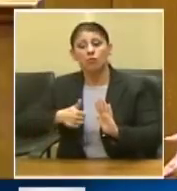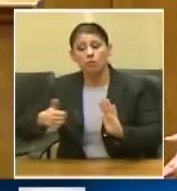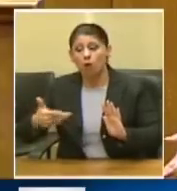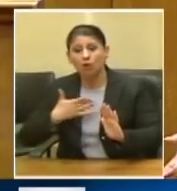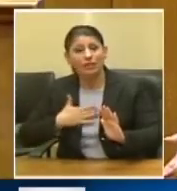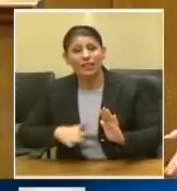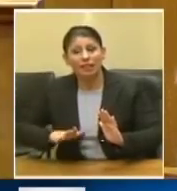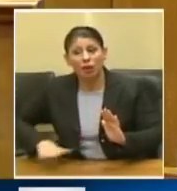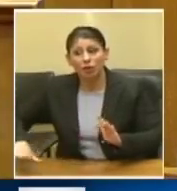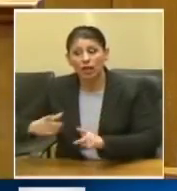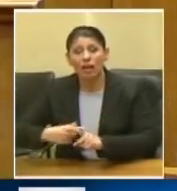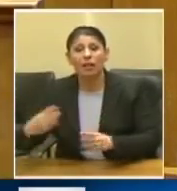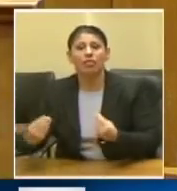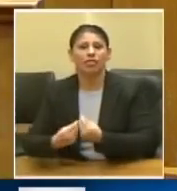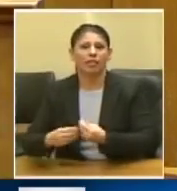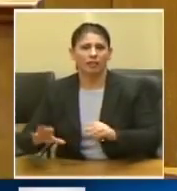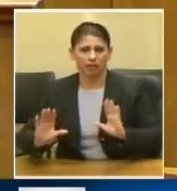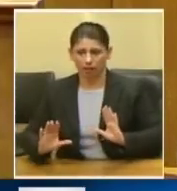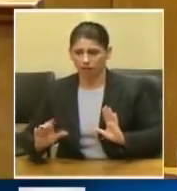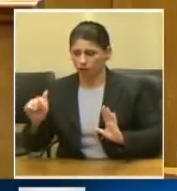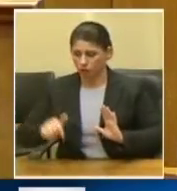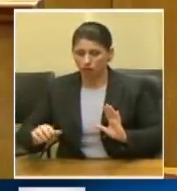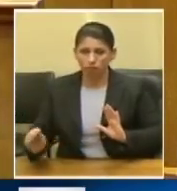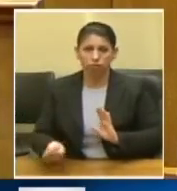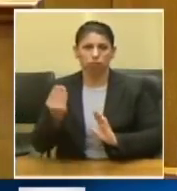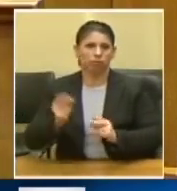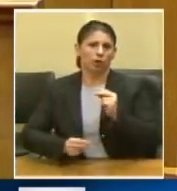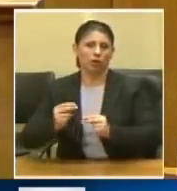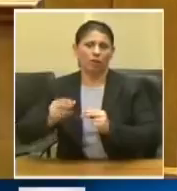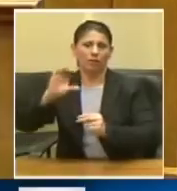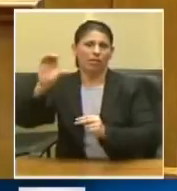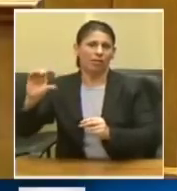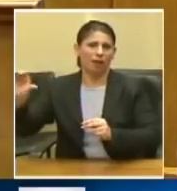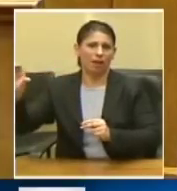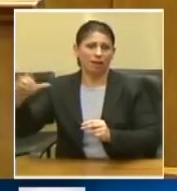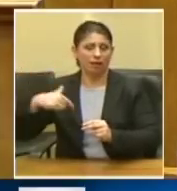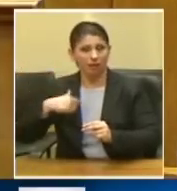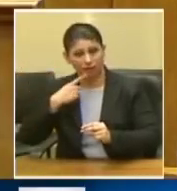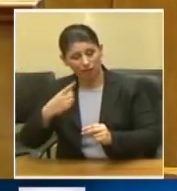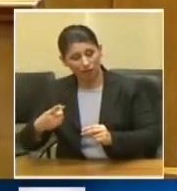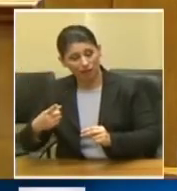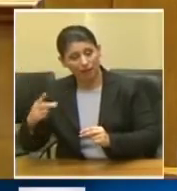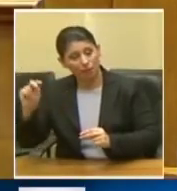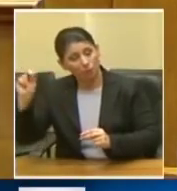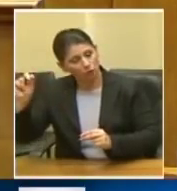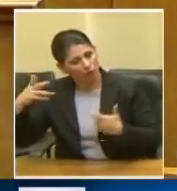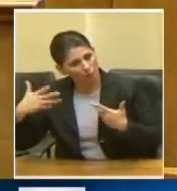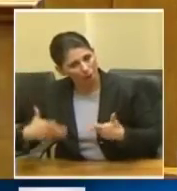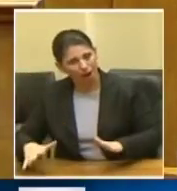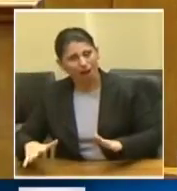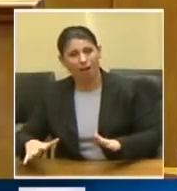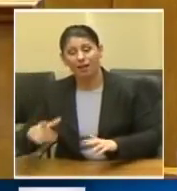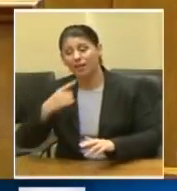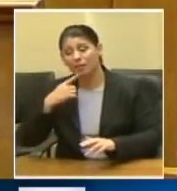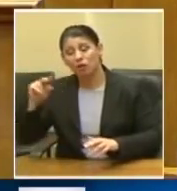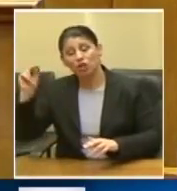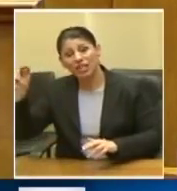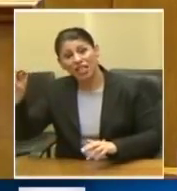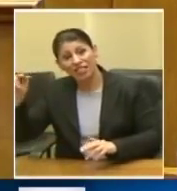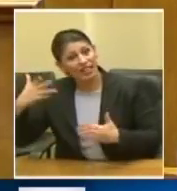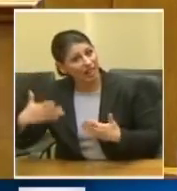λαού? Τώρα λοιπόν θα δημιουργήσετε πρόβλημα στη Θράκη. Γιατί τους το είχατε υποσχεθεί. Τους το είχατε